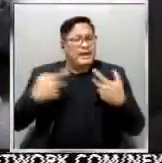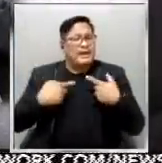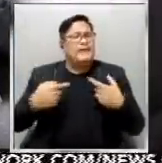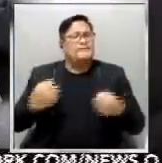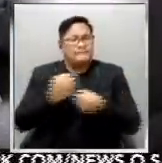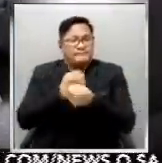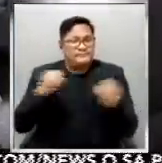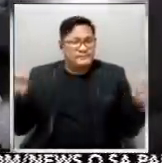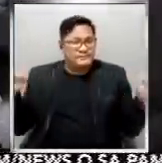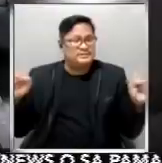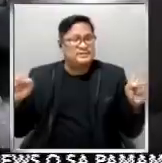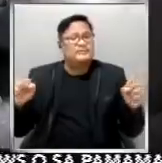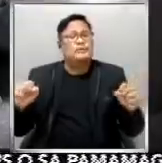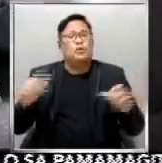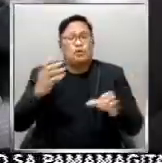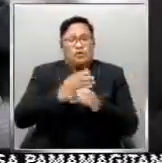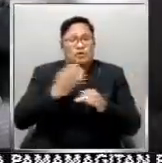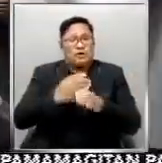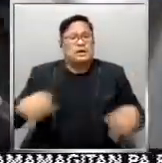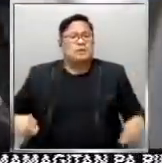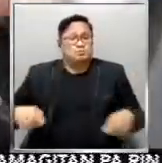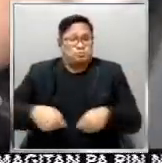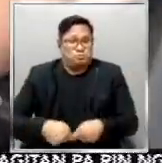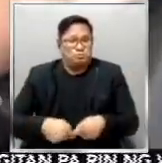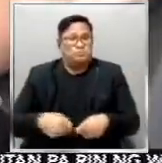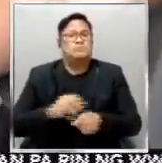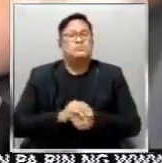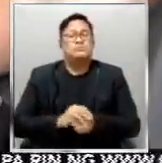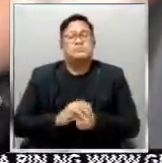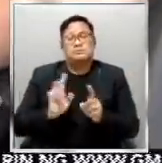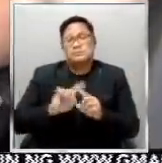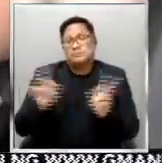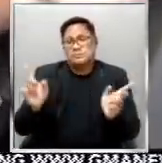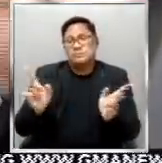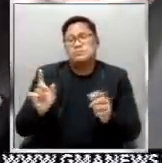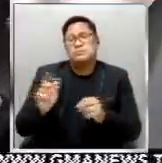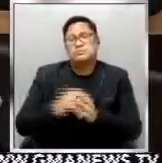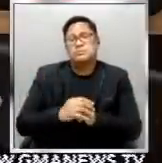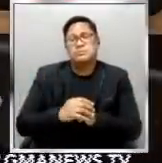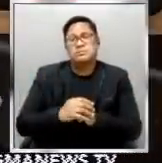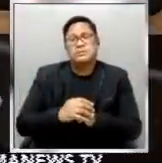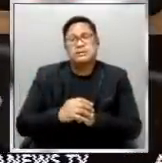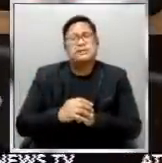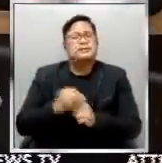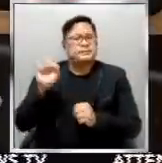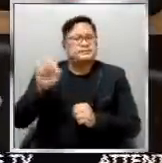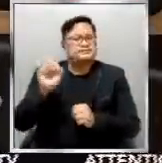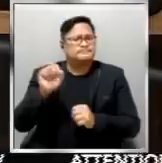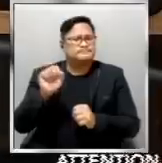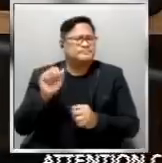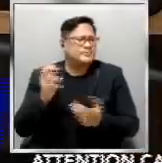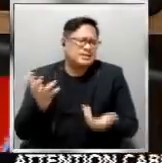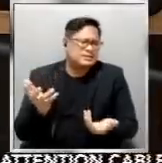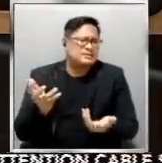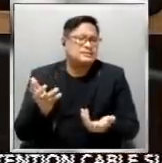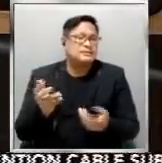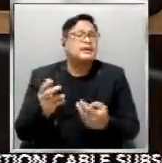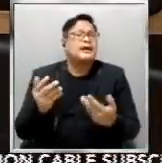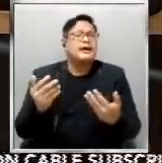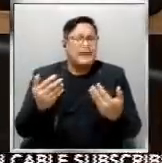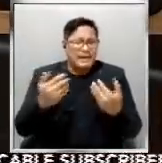why would you have car seats. But other than that, ano din kasi mas peaceful.